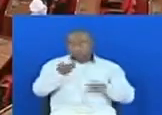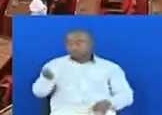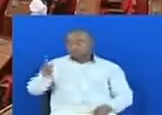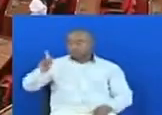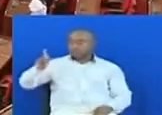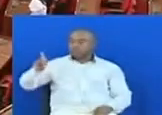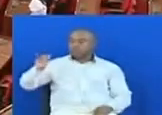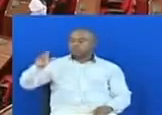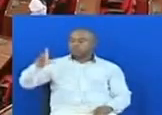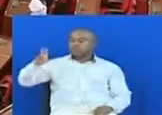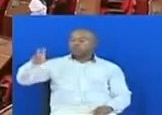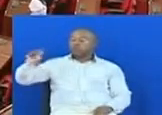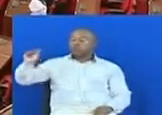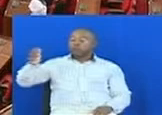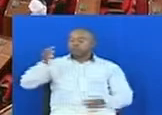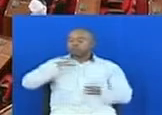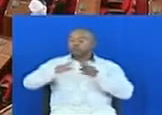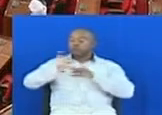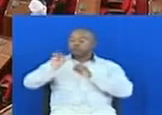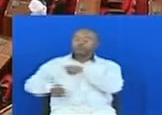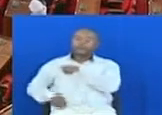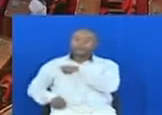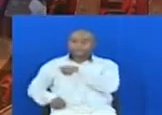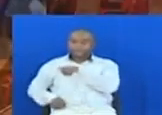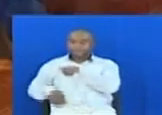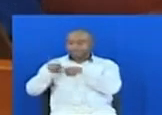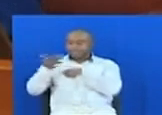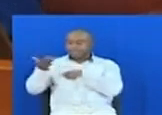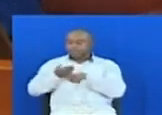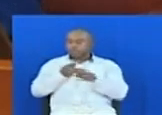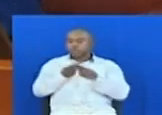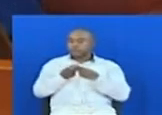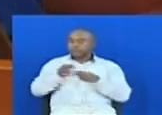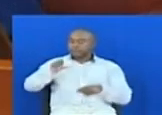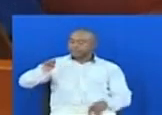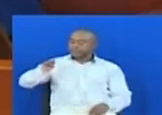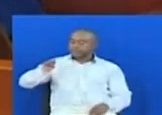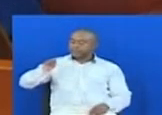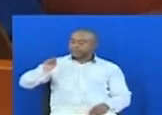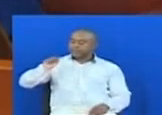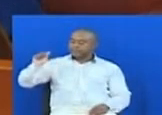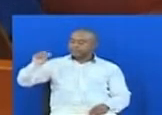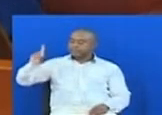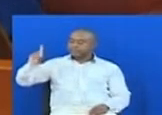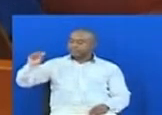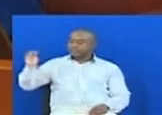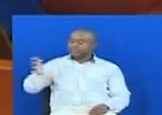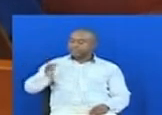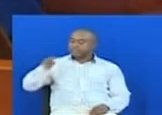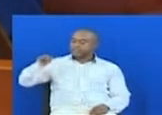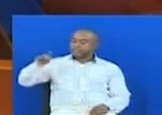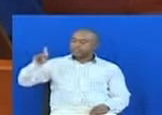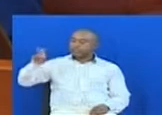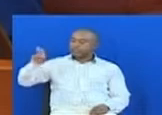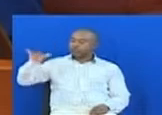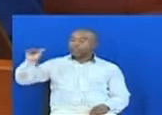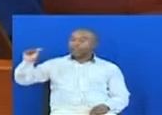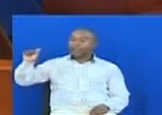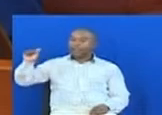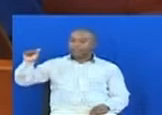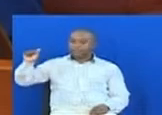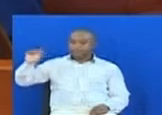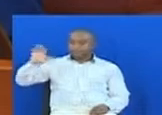kwa mchango wako mzuri sana. Mheshimiwa Dr. Sada Mkuya atafuatiwa na Mheshimiwa